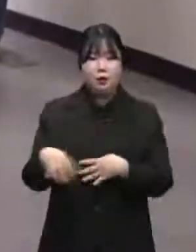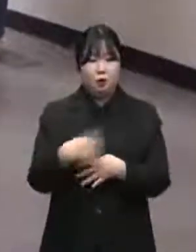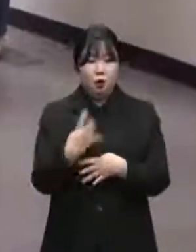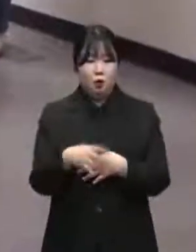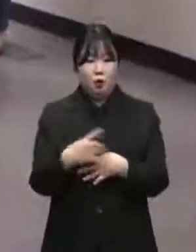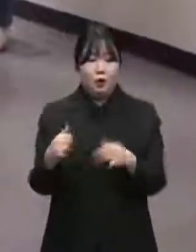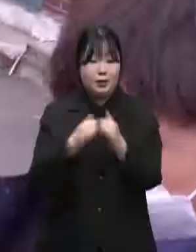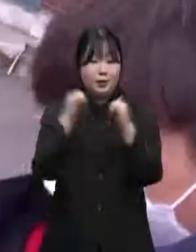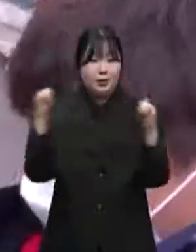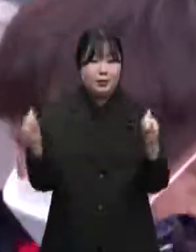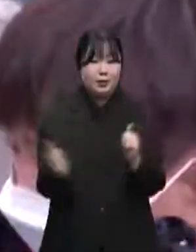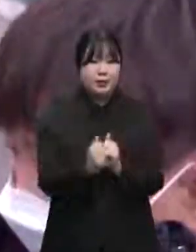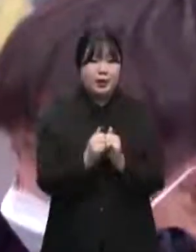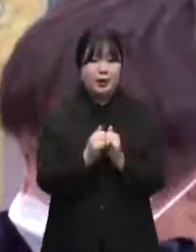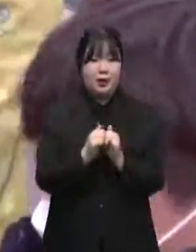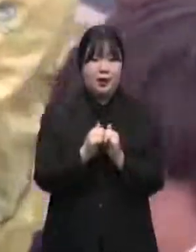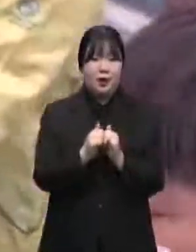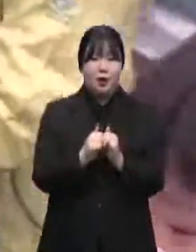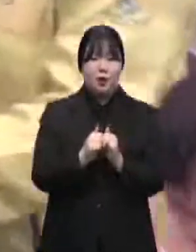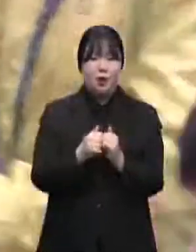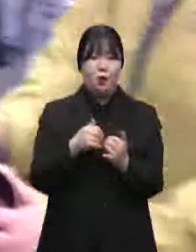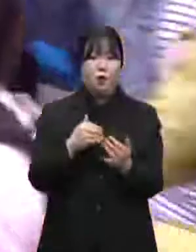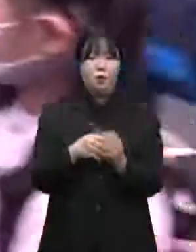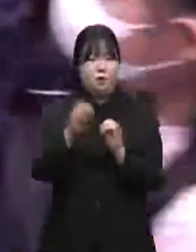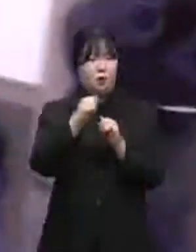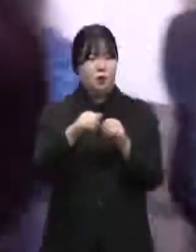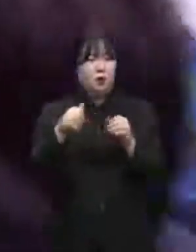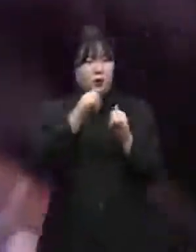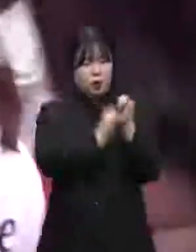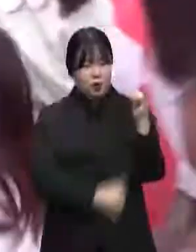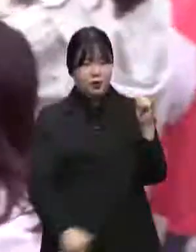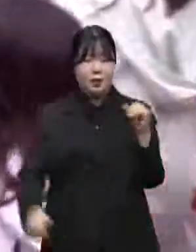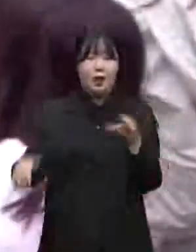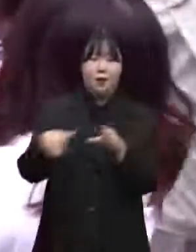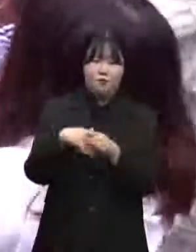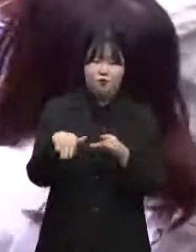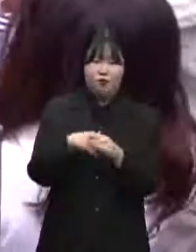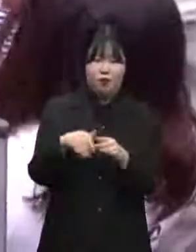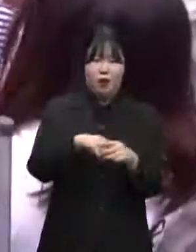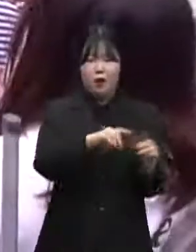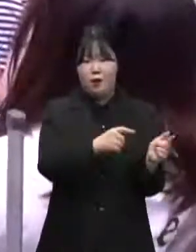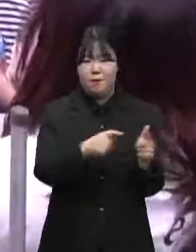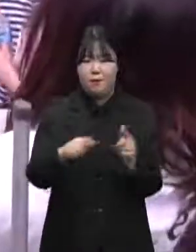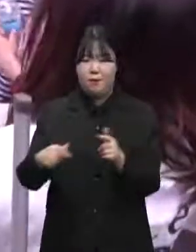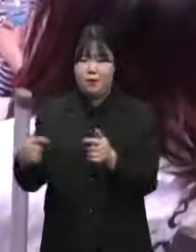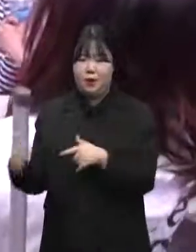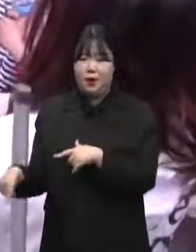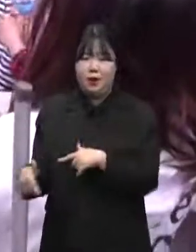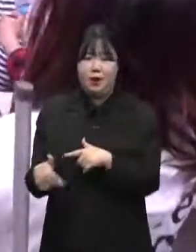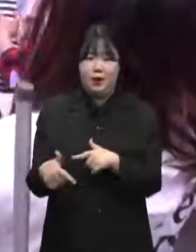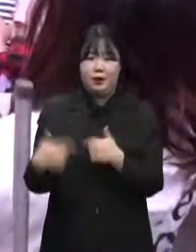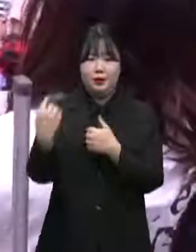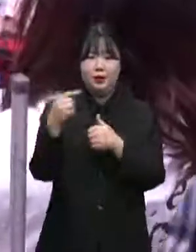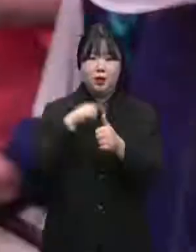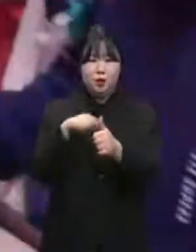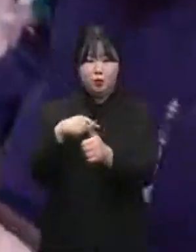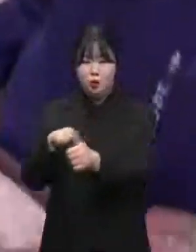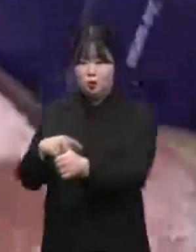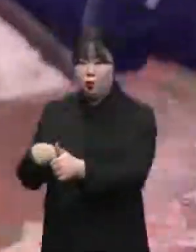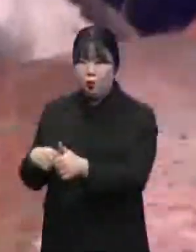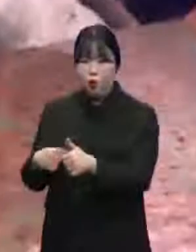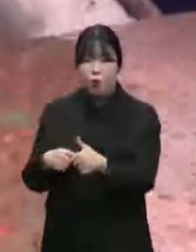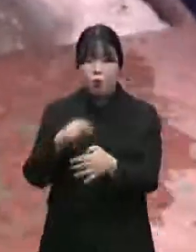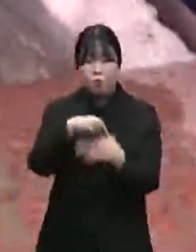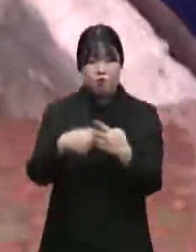연계한 지역의 다양한 역사와 문화 마을 자원 이해와 함께 애향심을 높이는 마을 탐방